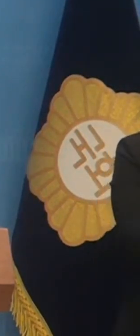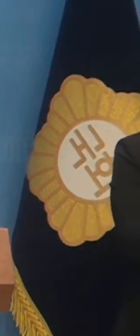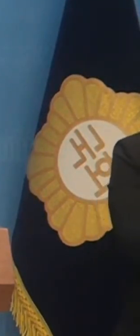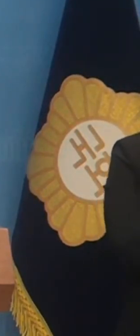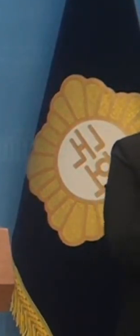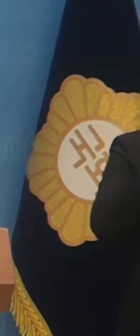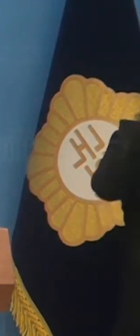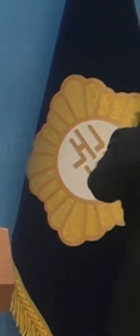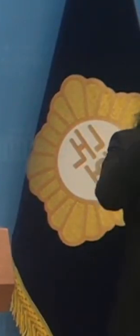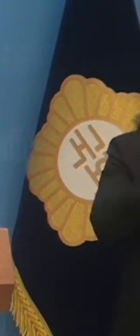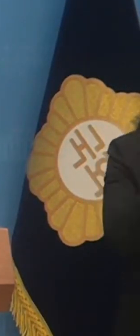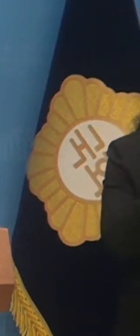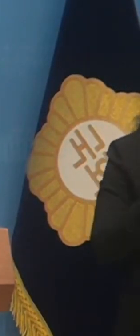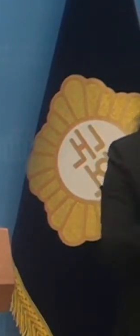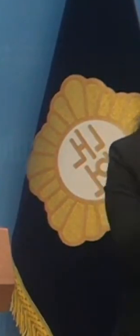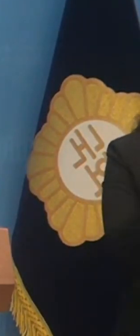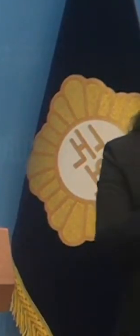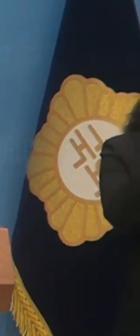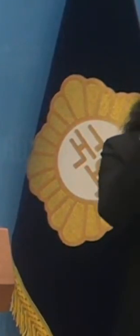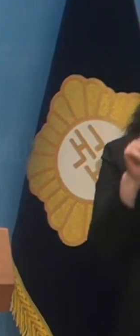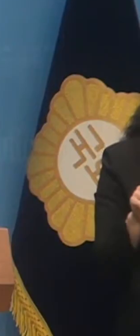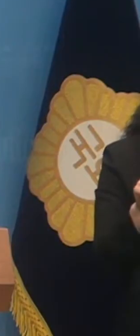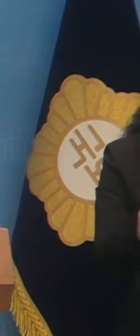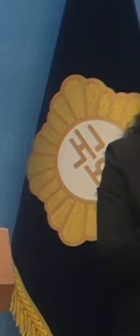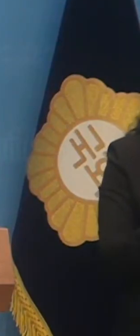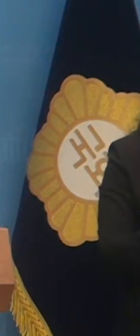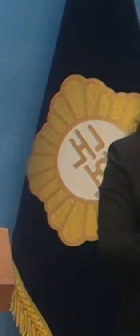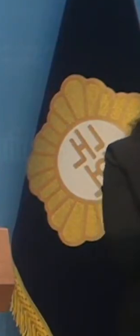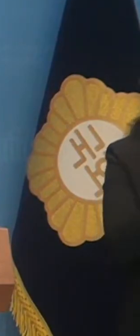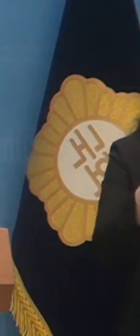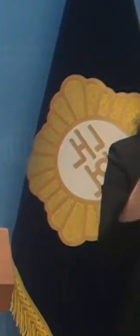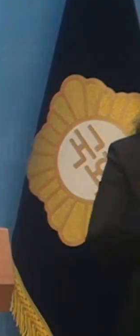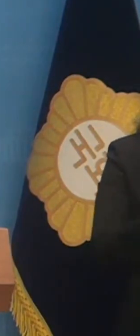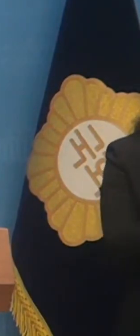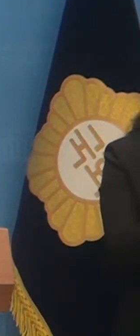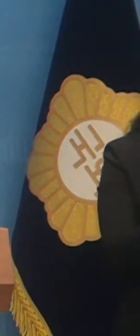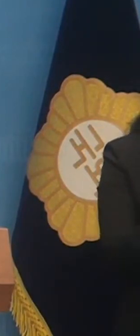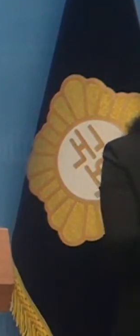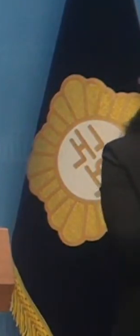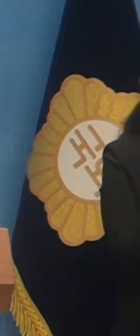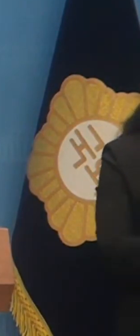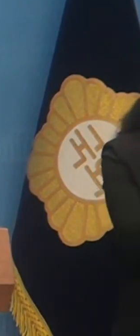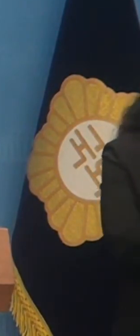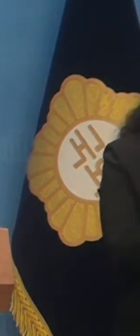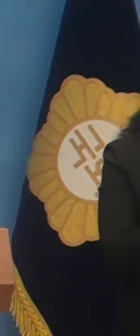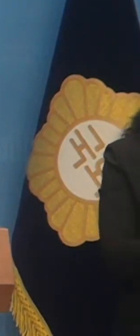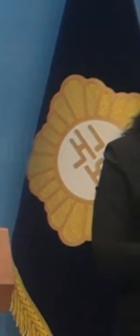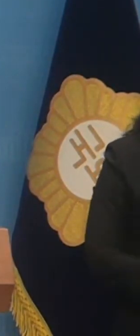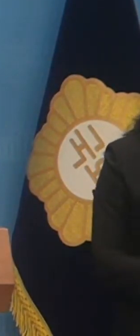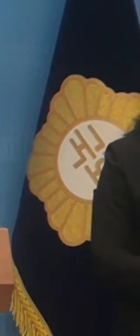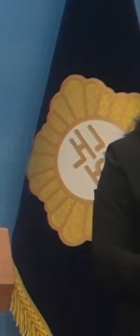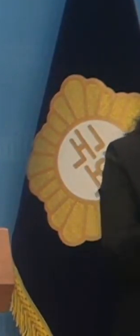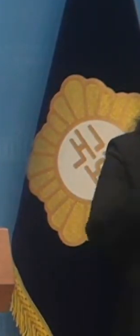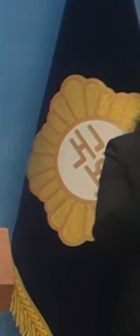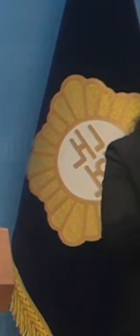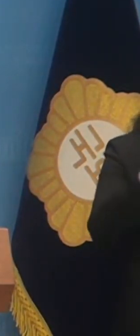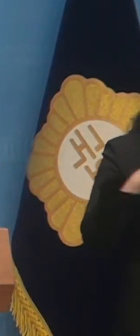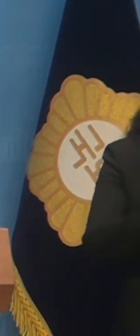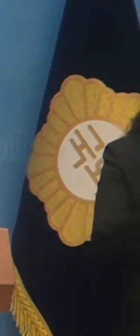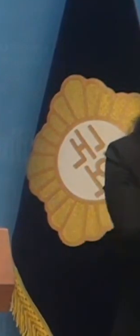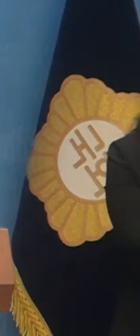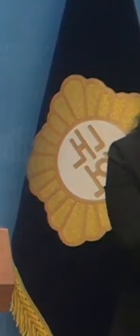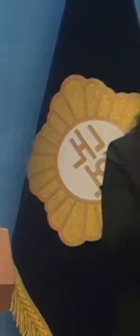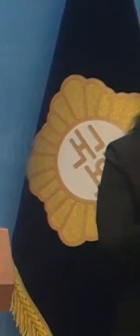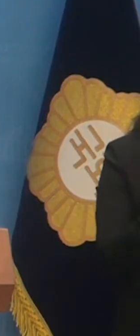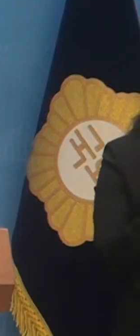승리하여 민생을 견인하는 전략적 전제로 나아가야 합니다. 공동교섭단체를 포함하여 야사당의